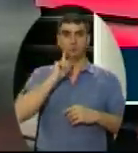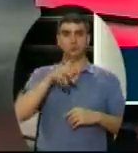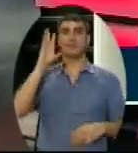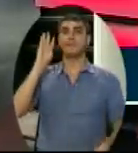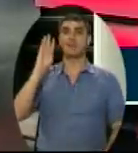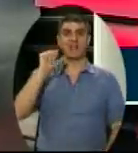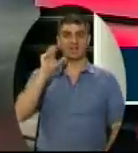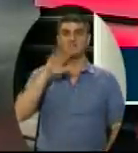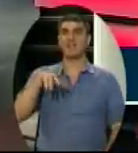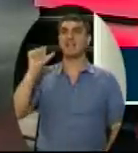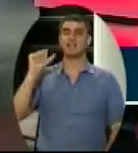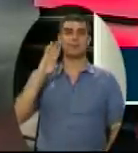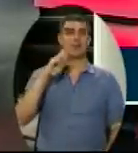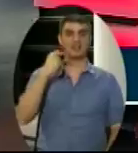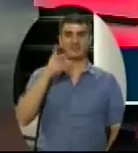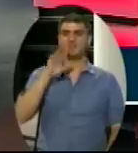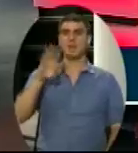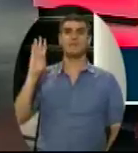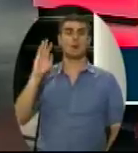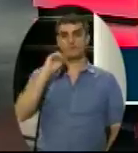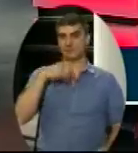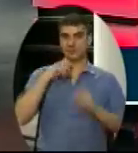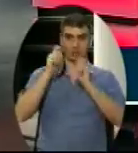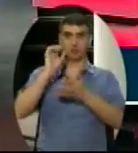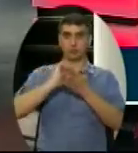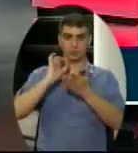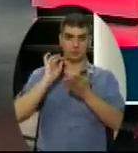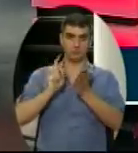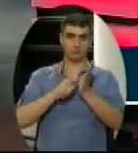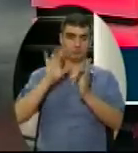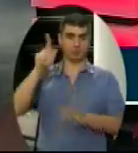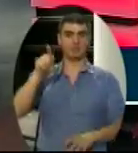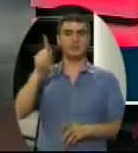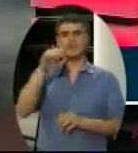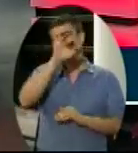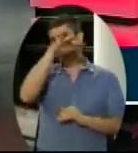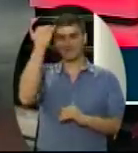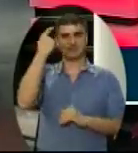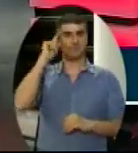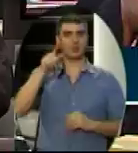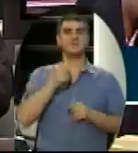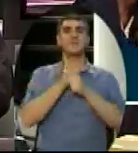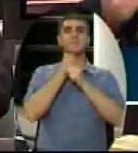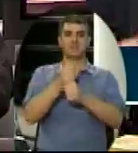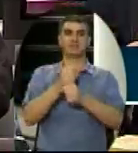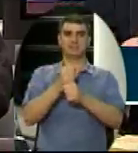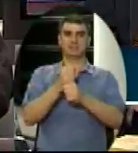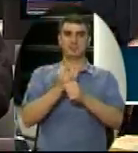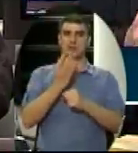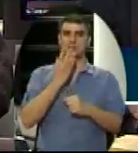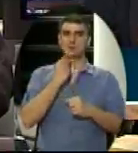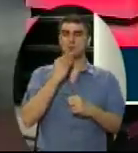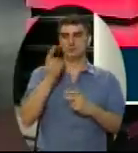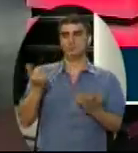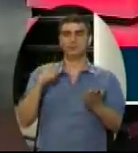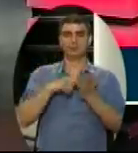בן-ארי, ואיתמר בן גביר, וברוך מרזל, האנשים שהגשנו נגדם את העתירה, הם אלה שמקצינים את העמדות האלה ומייצגים את היהודים במדינה, ולכן צריכים